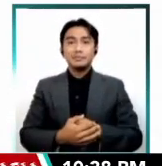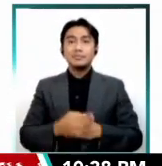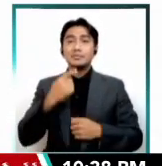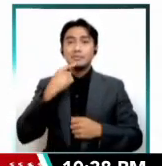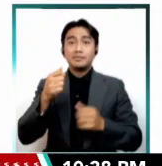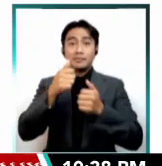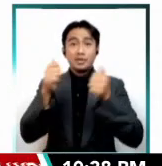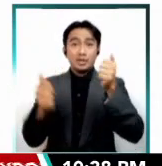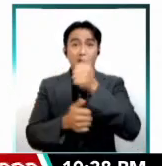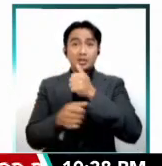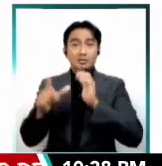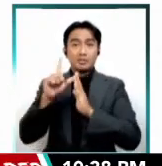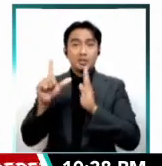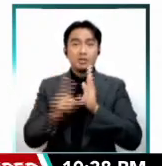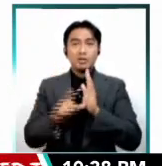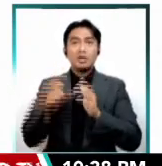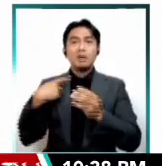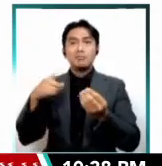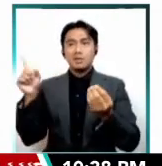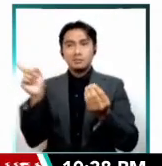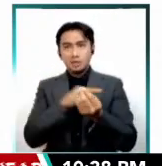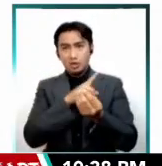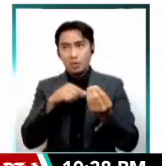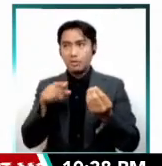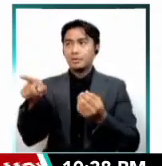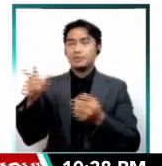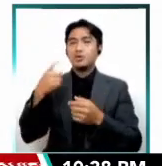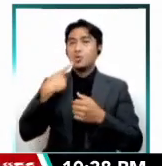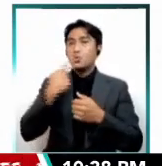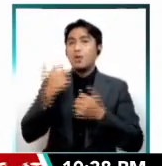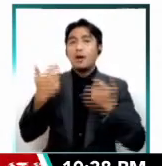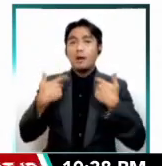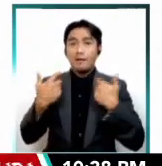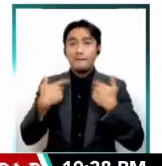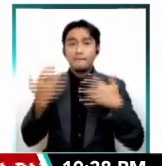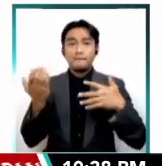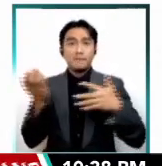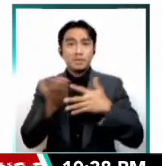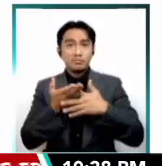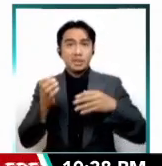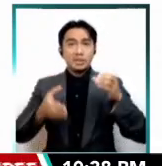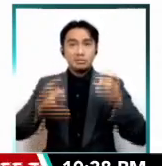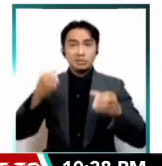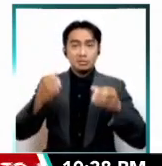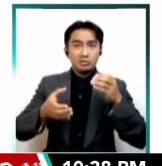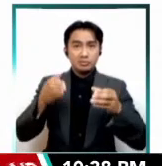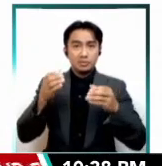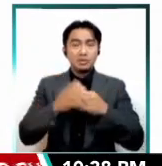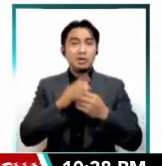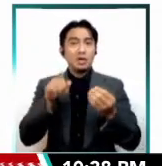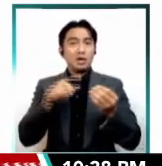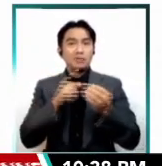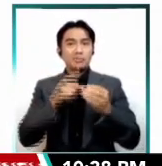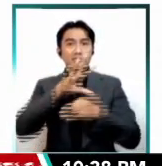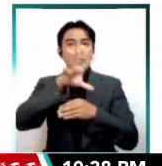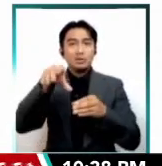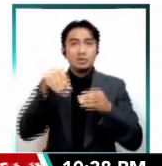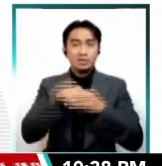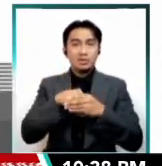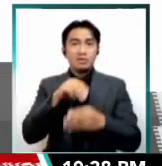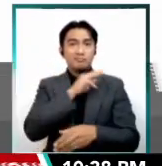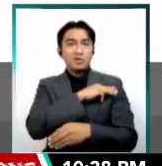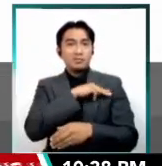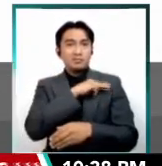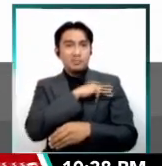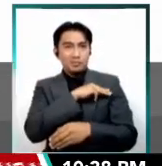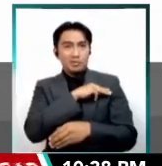Code, diskwalipikadong tumakbo ang mga nasintensyahan sa mga tinatawag na crimes involving moral turpitude.